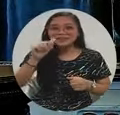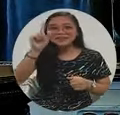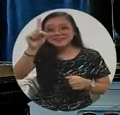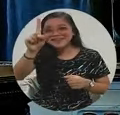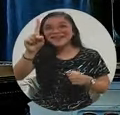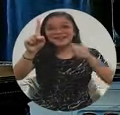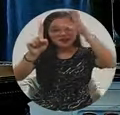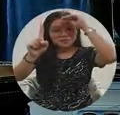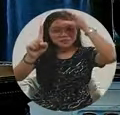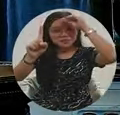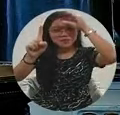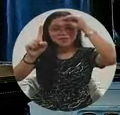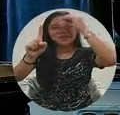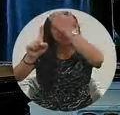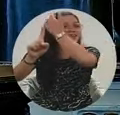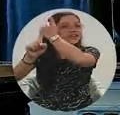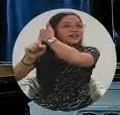lalaki.